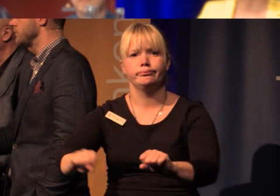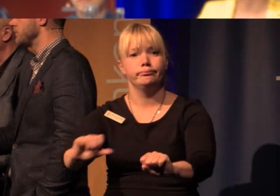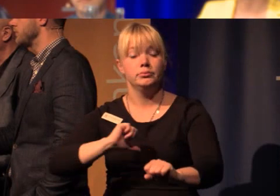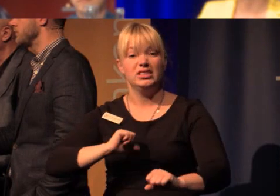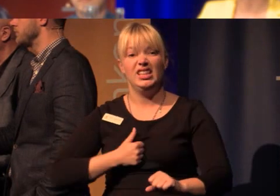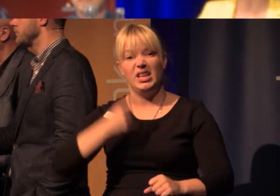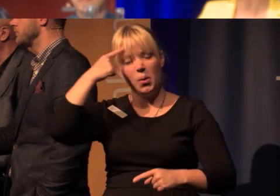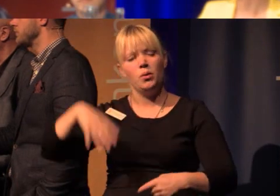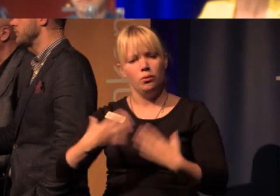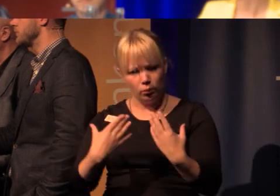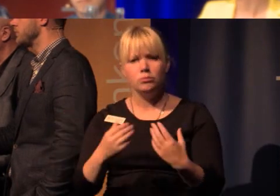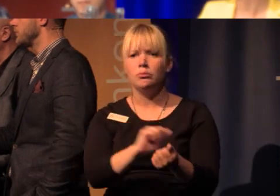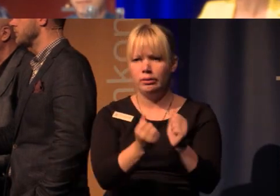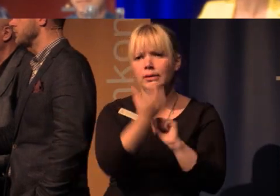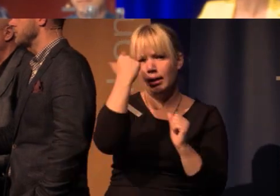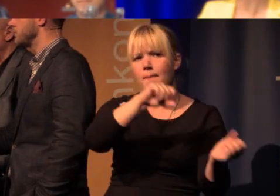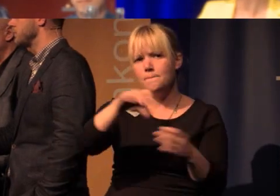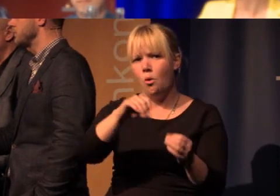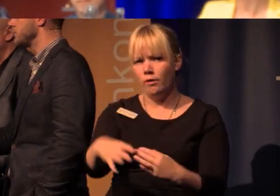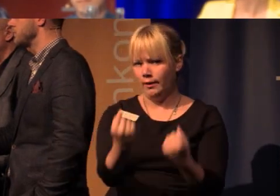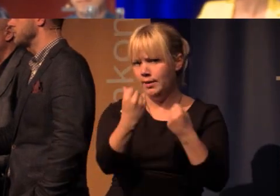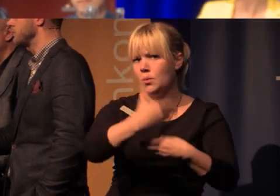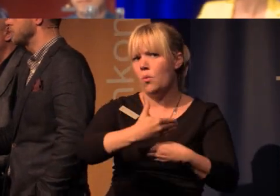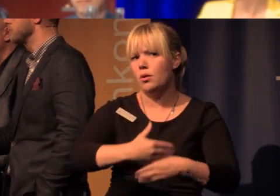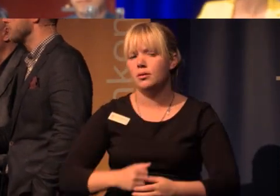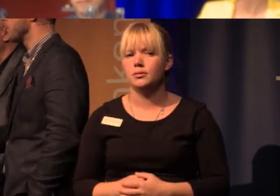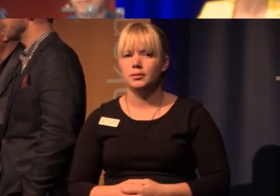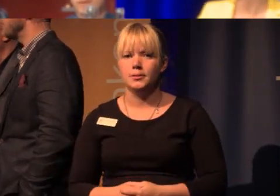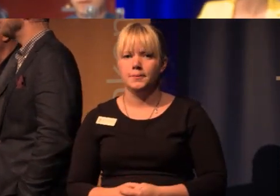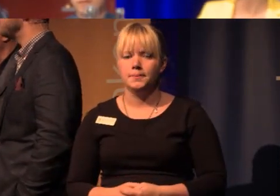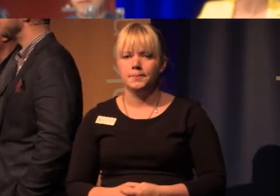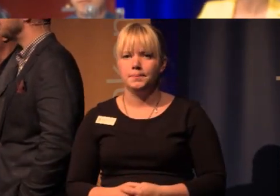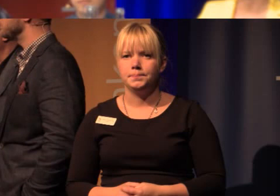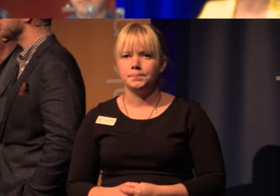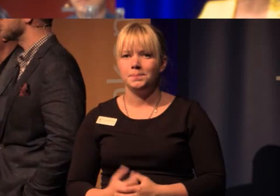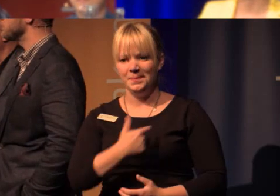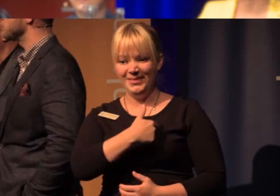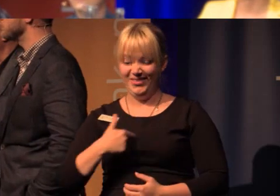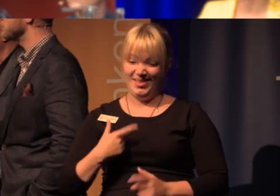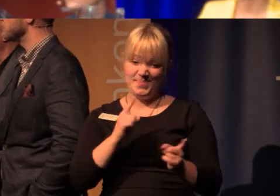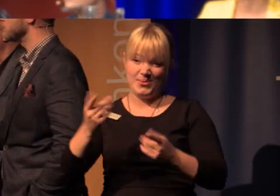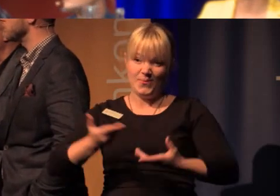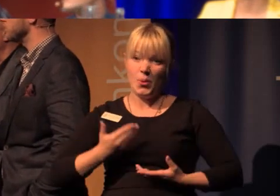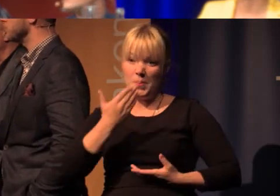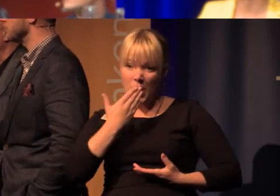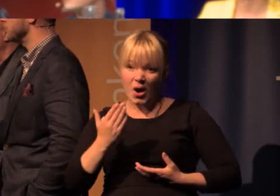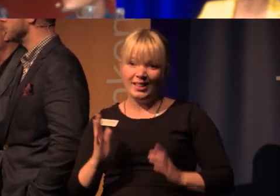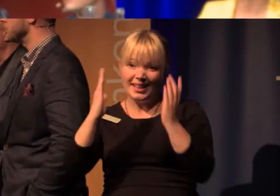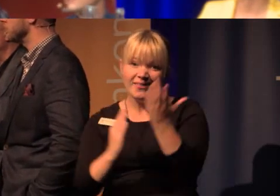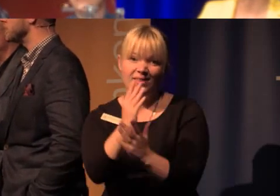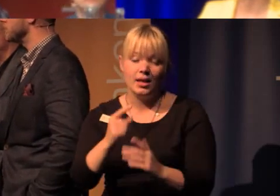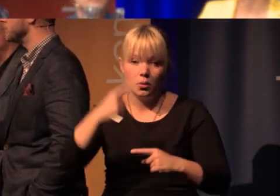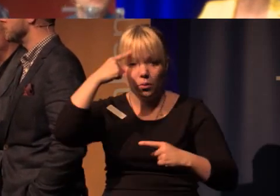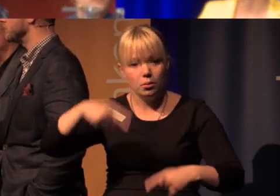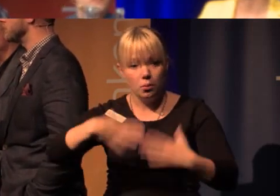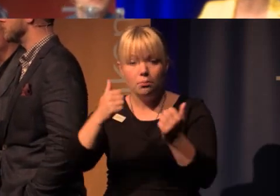har politiken en viktig roll. Men förutom att vara en del i att ge oss ett bra liv, så har ju kulturen också en viktig